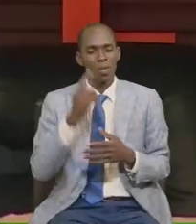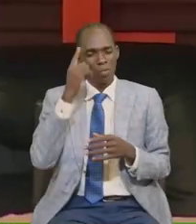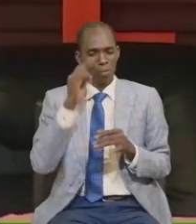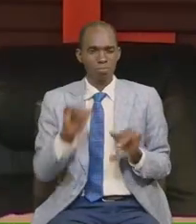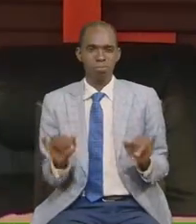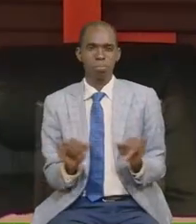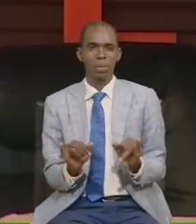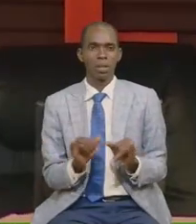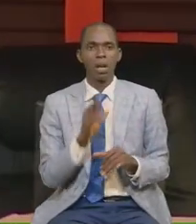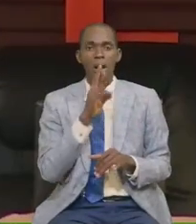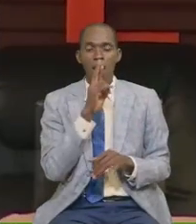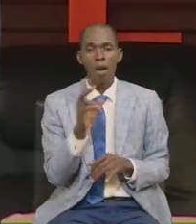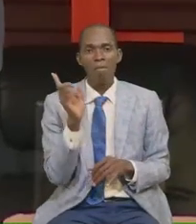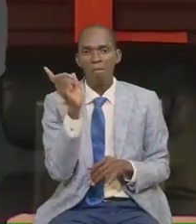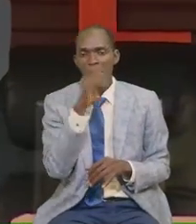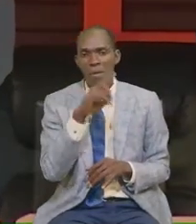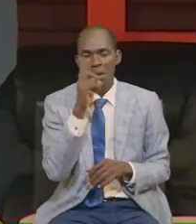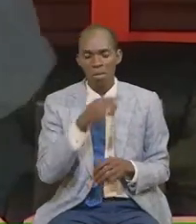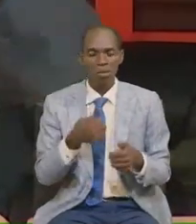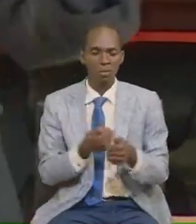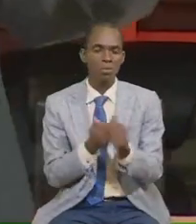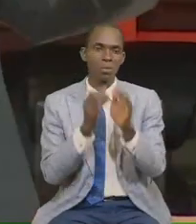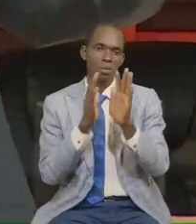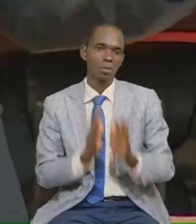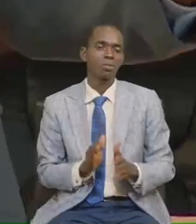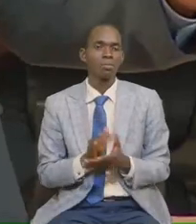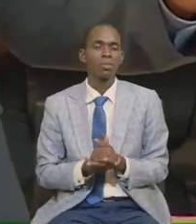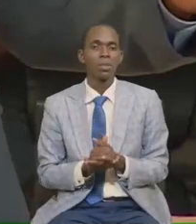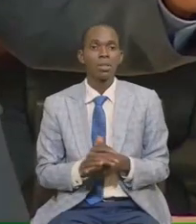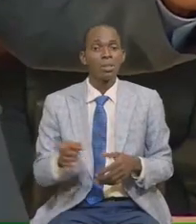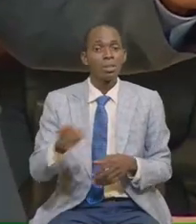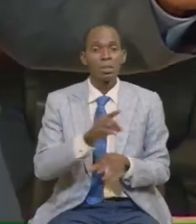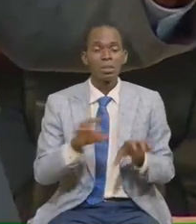ces hommes-là sont de faux apôtres. Ils n'ont pas commencé